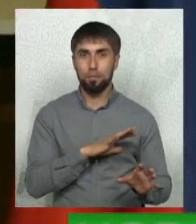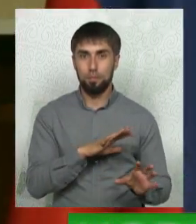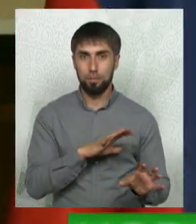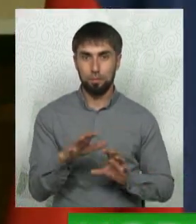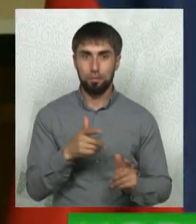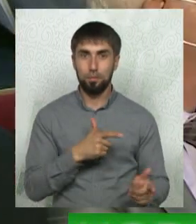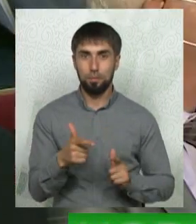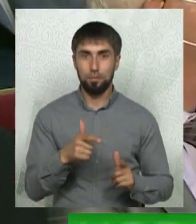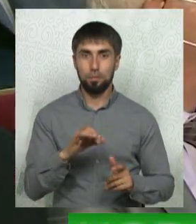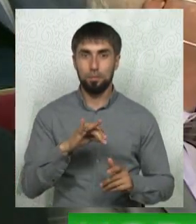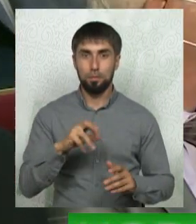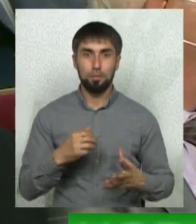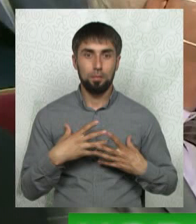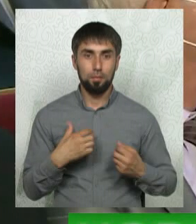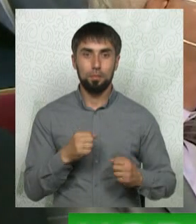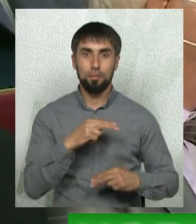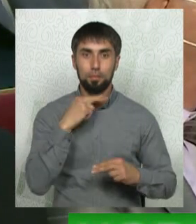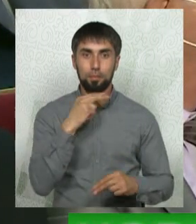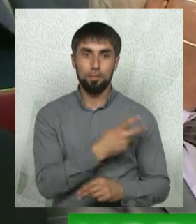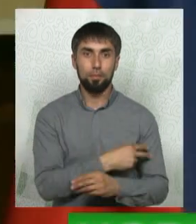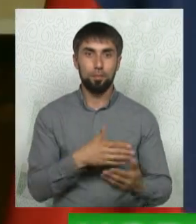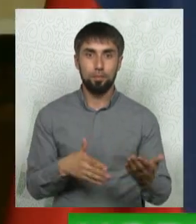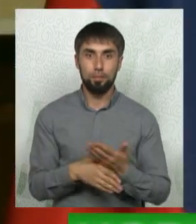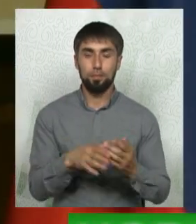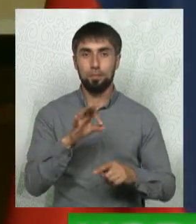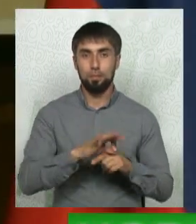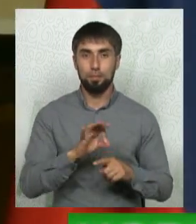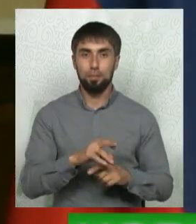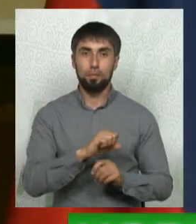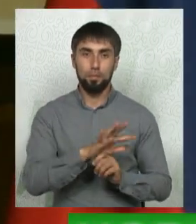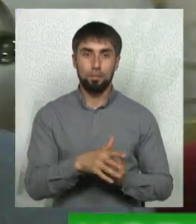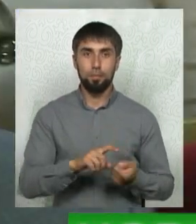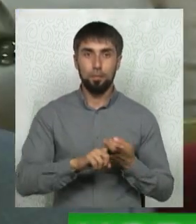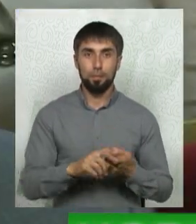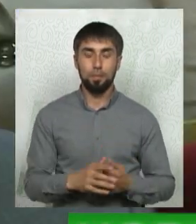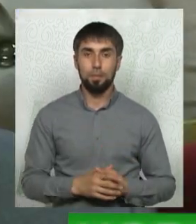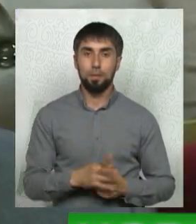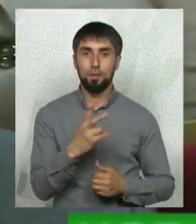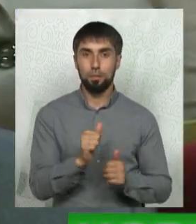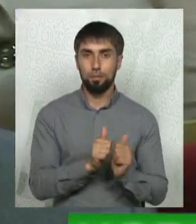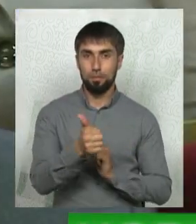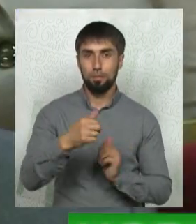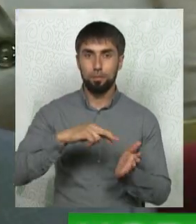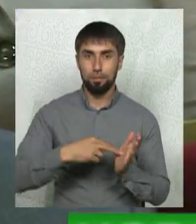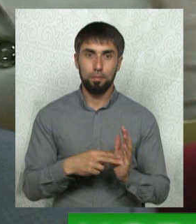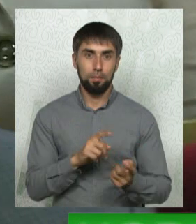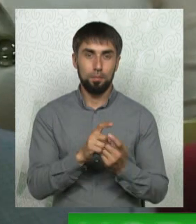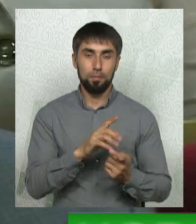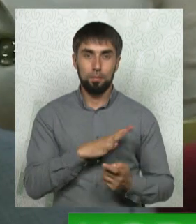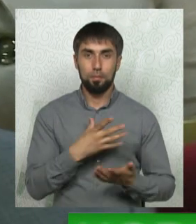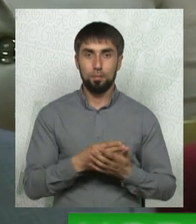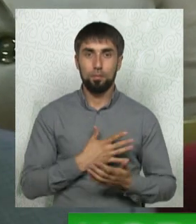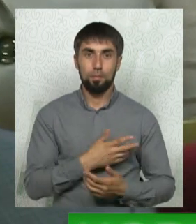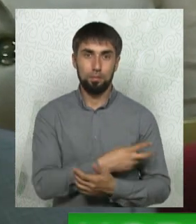готовность системы здравоохранения к оказанию медицинской помощи больным коронавирусной инфекцией. На переднем плане этой борьбы находились наши